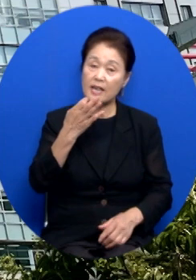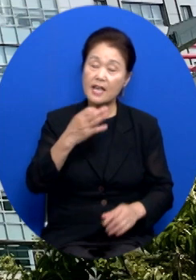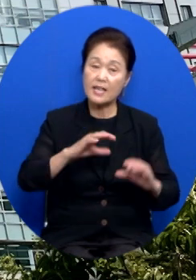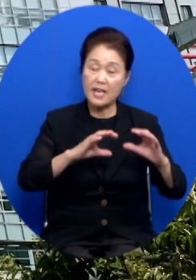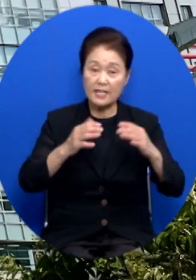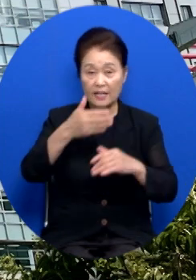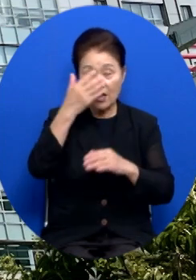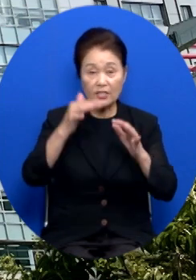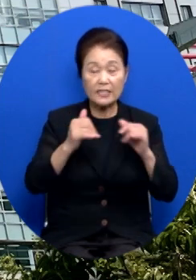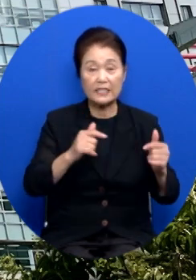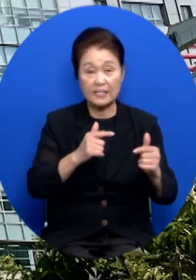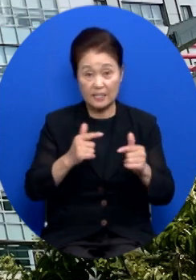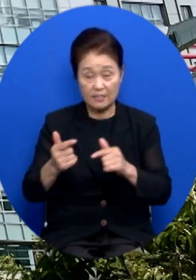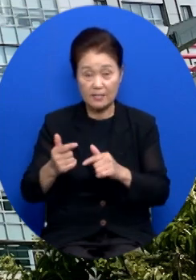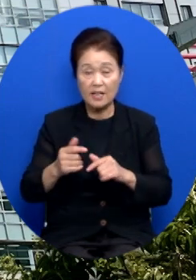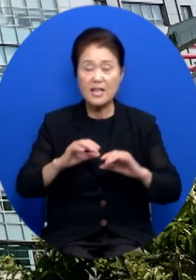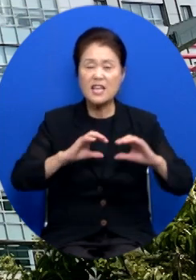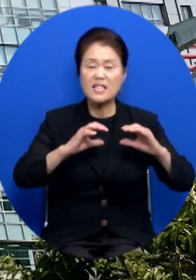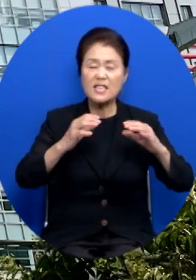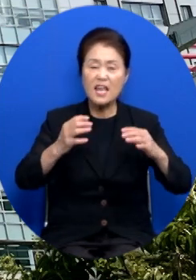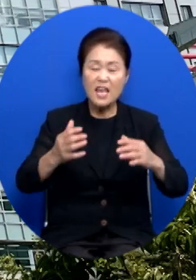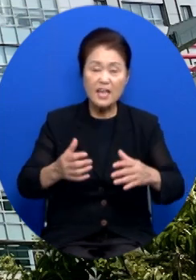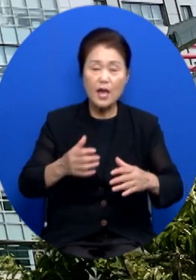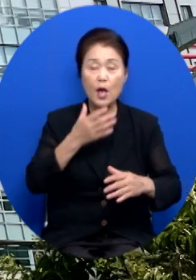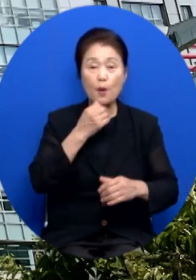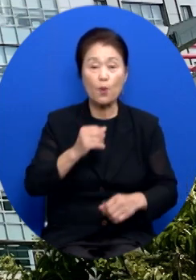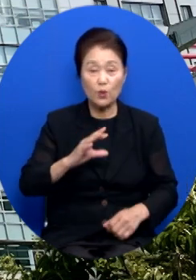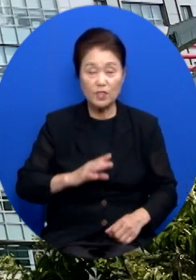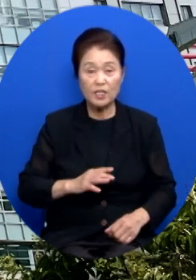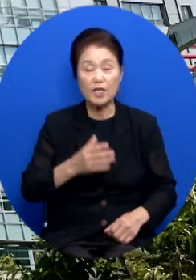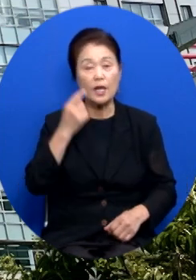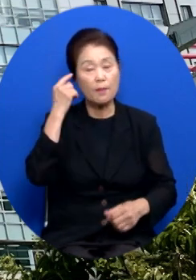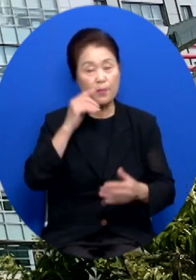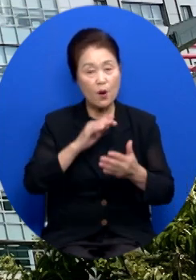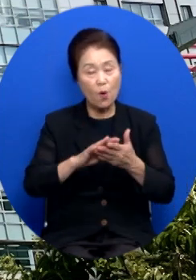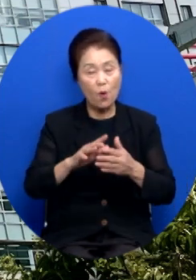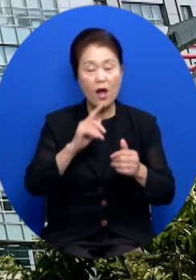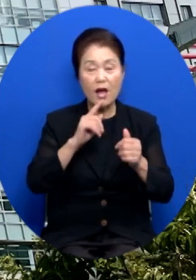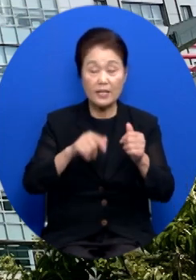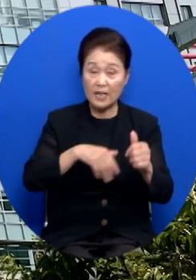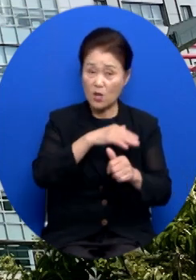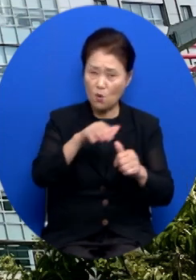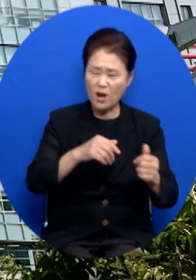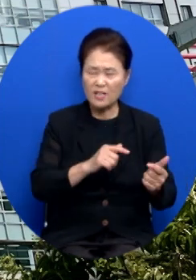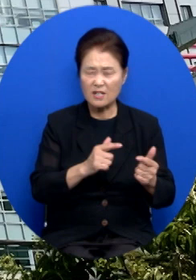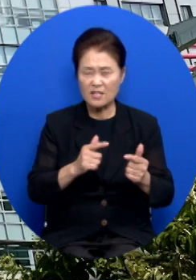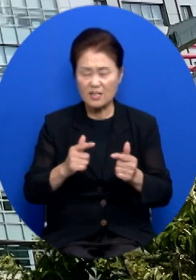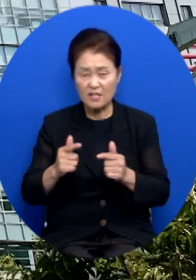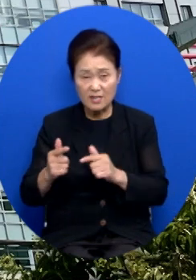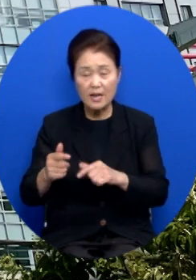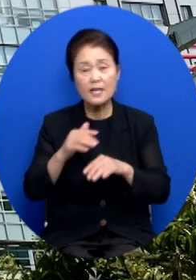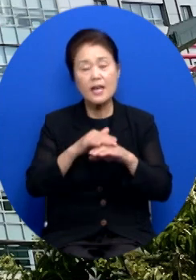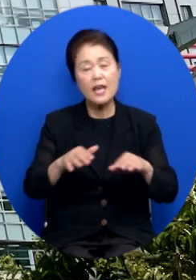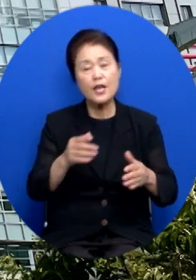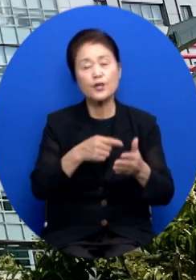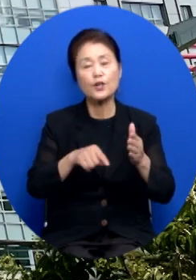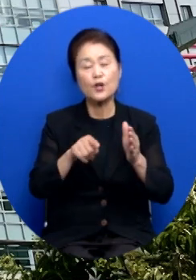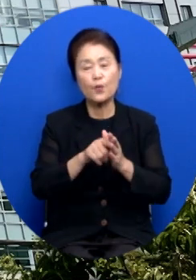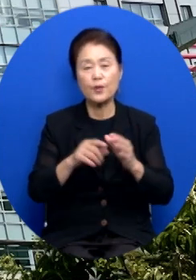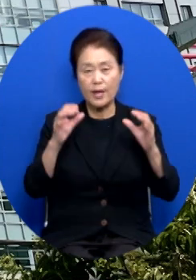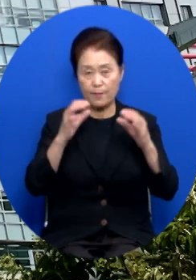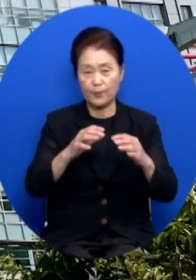청년 80여 명이 모여 전 세계의 인류 복지와 평화, 생태계 보전 위기 대응 방안과 해결책을 모색할